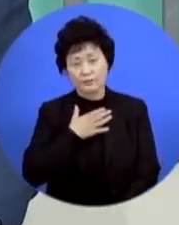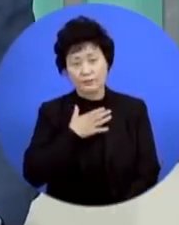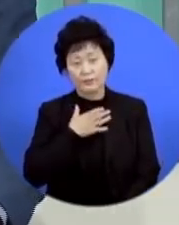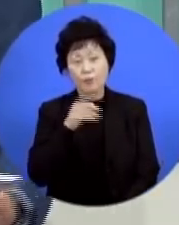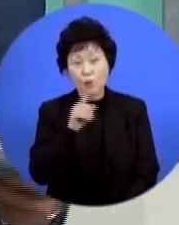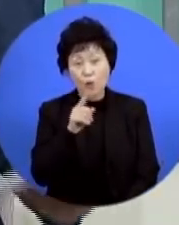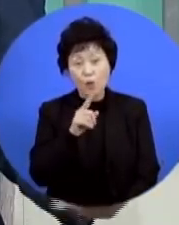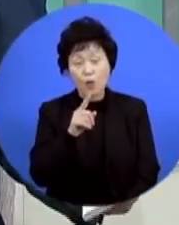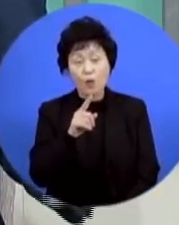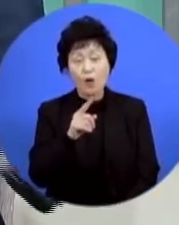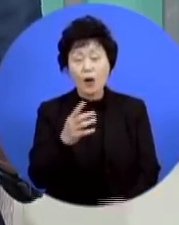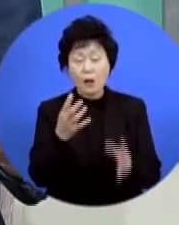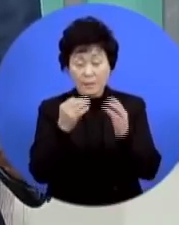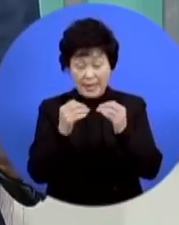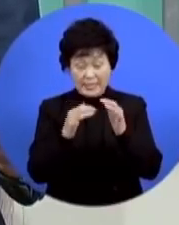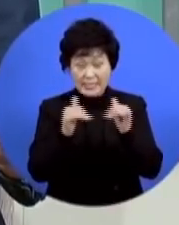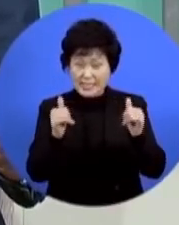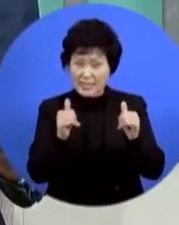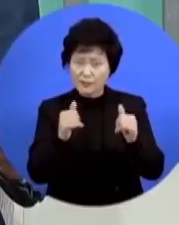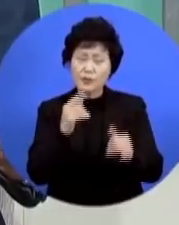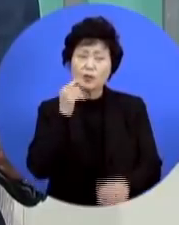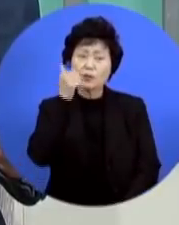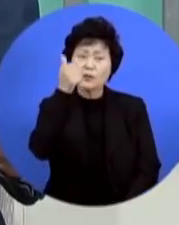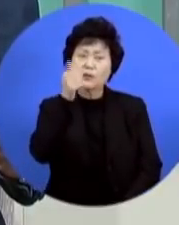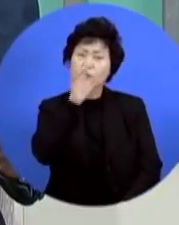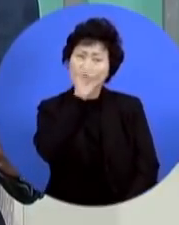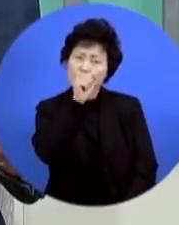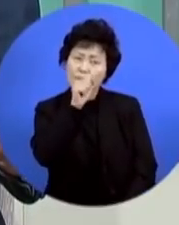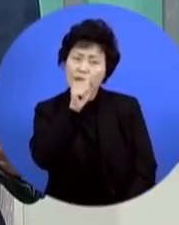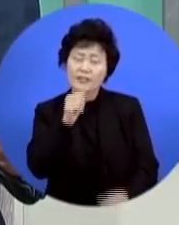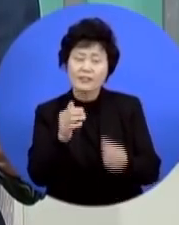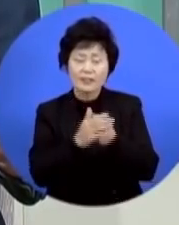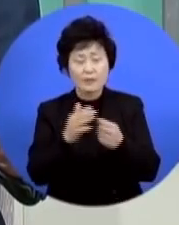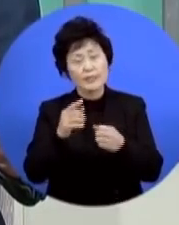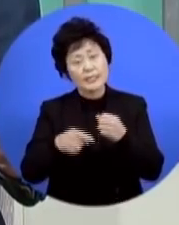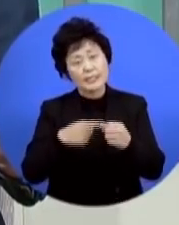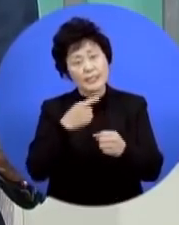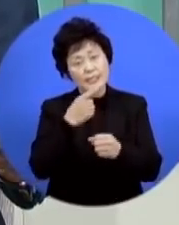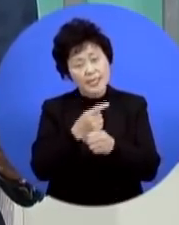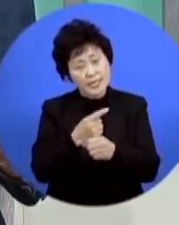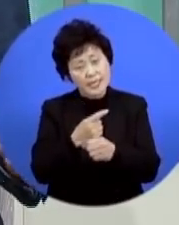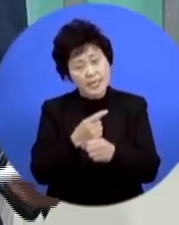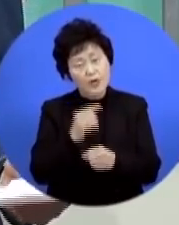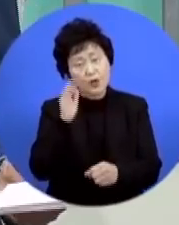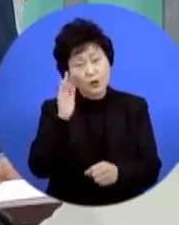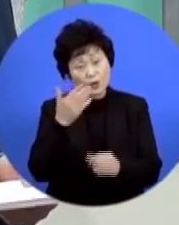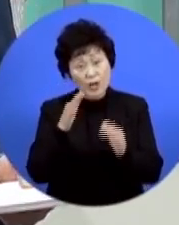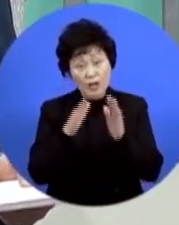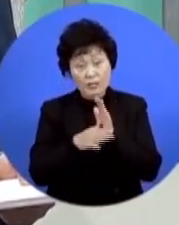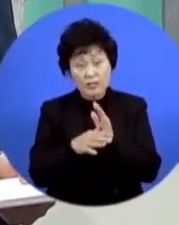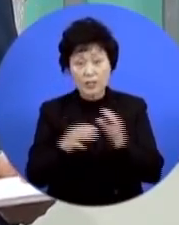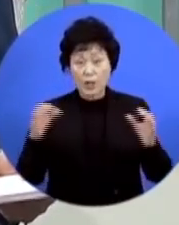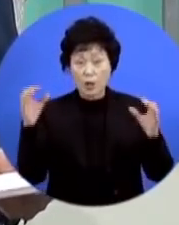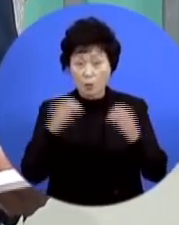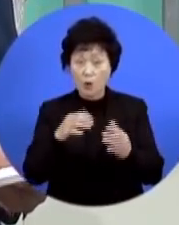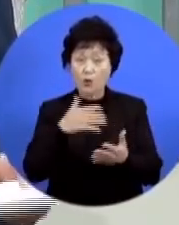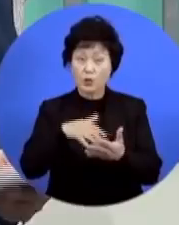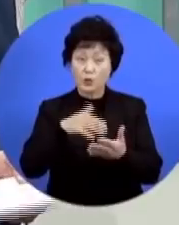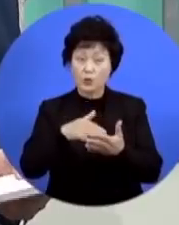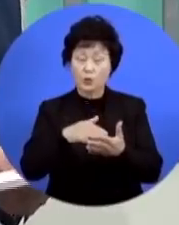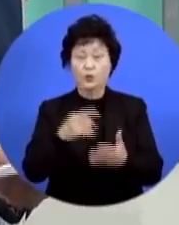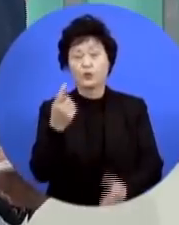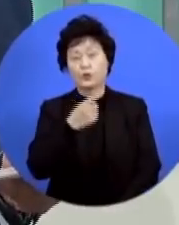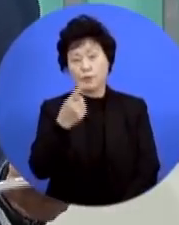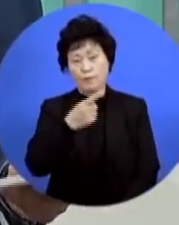있고 그리고 또 많은 분들이 좋아하셨기 때문에 1년 됐을 때 그때 모셨을 때 1,000명이었단 말이에요.